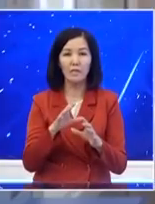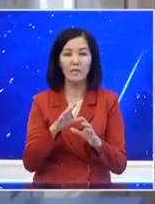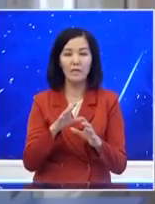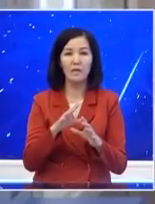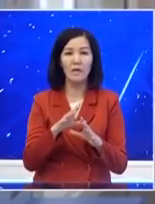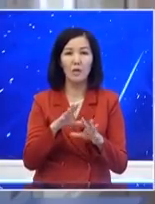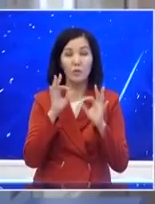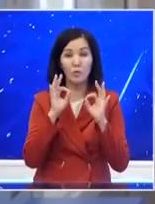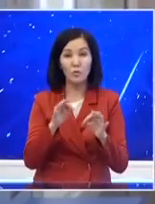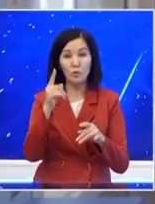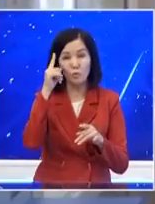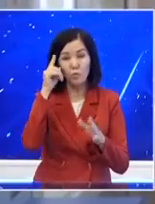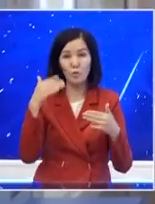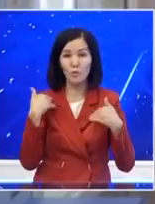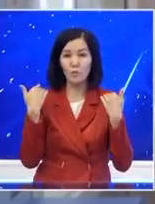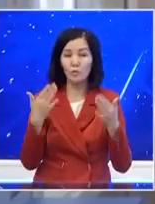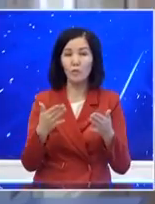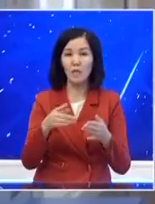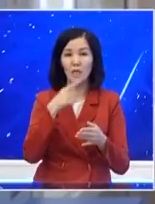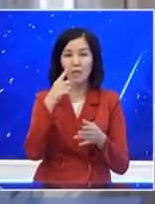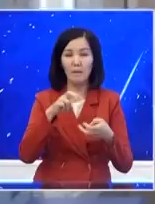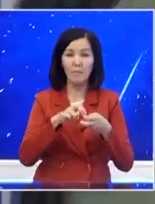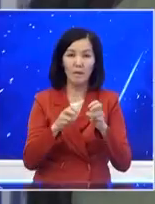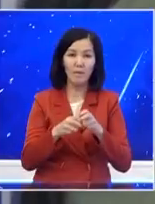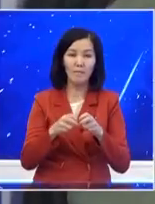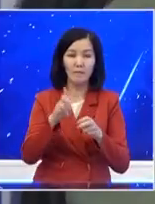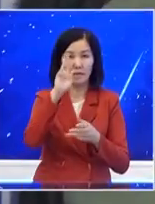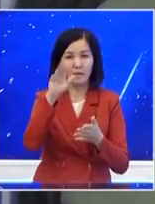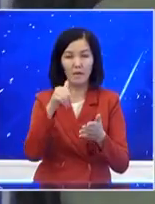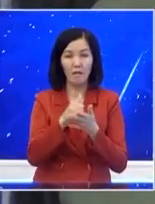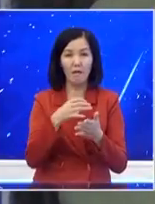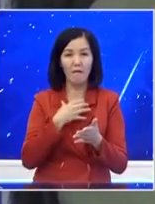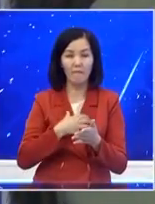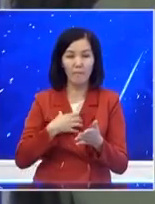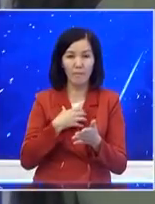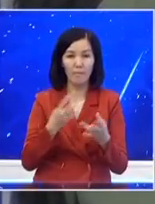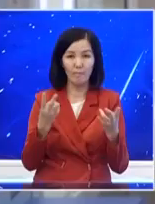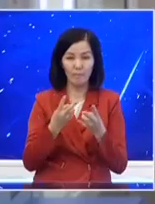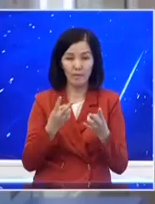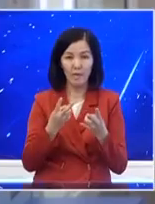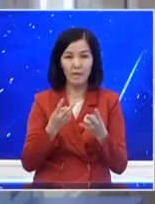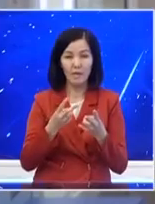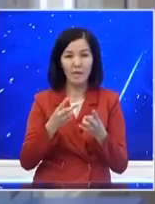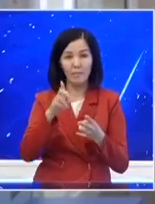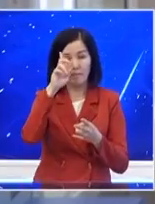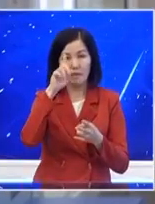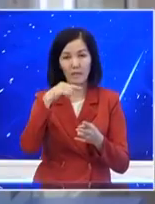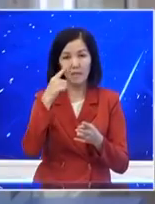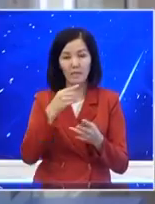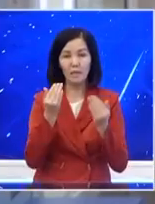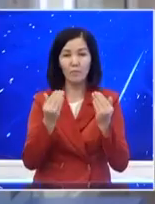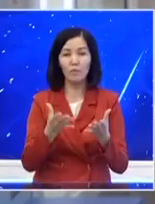ойлаймын. Жалпы енді тіл мәселесі кез келген мемлекеттің өзекті мәселелерінің бірі. Мемлекеттік тілдің мәселе ретінде бүгінгі